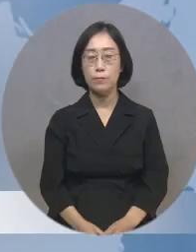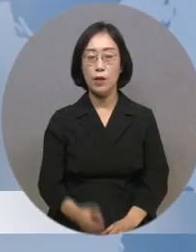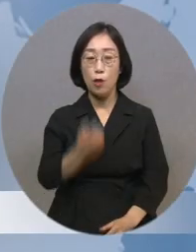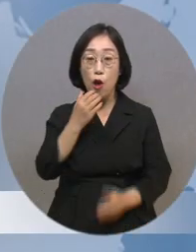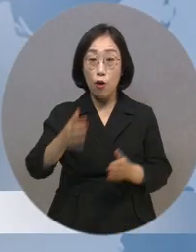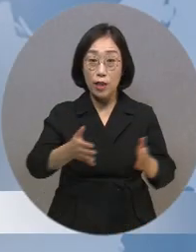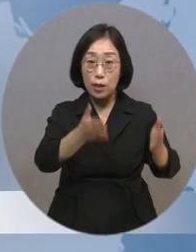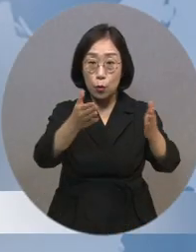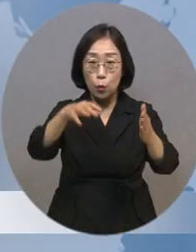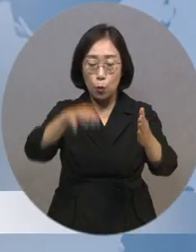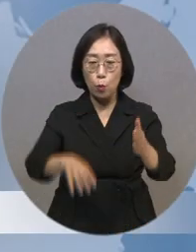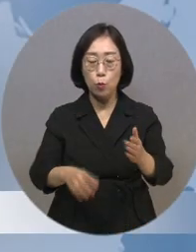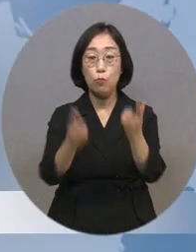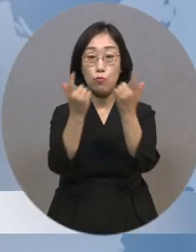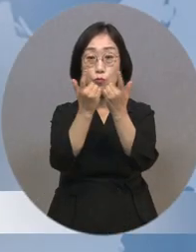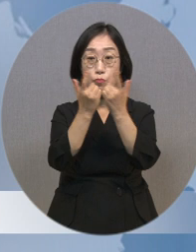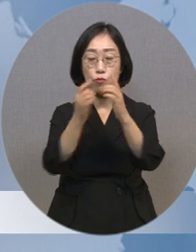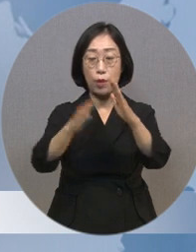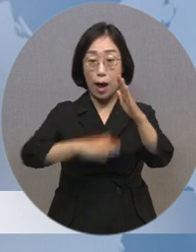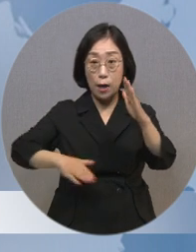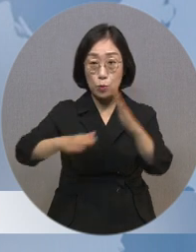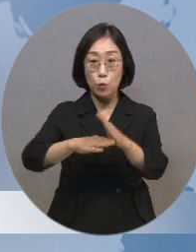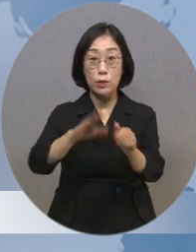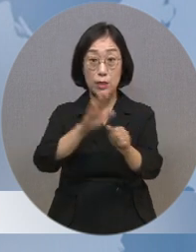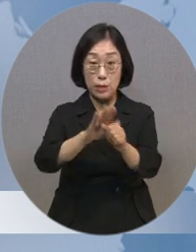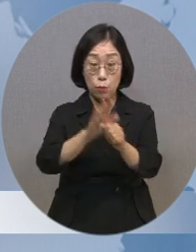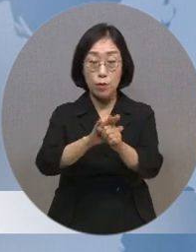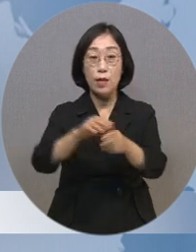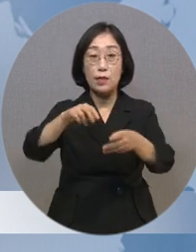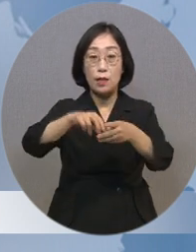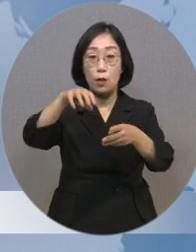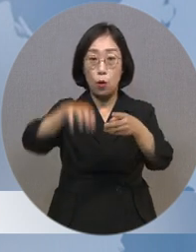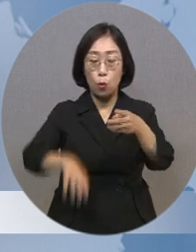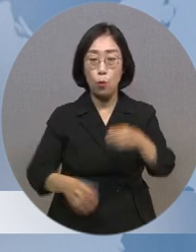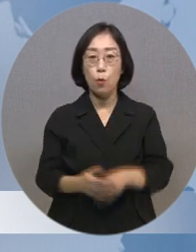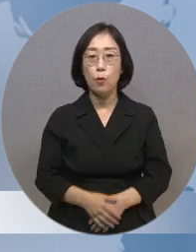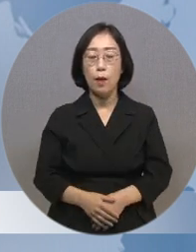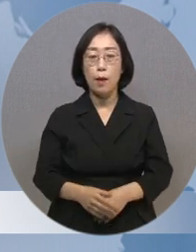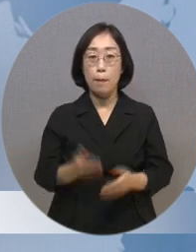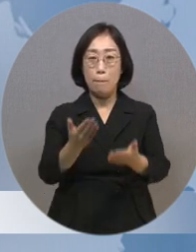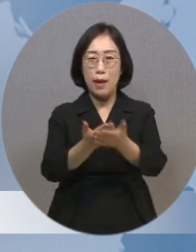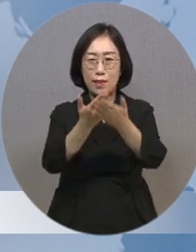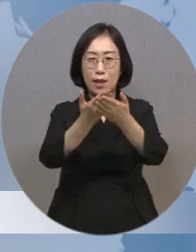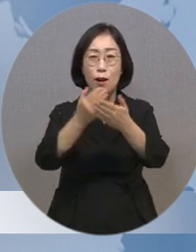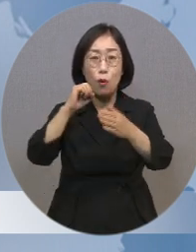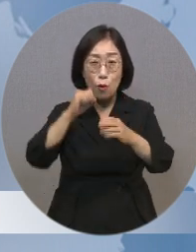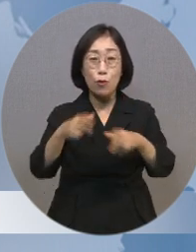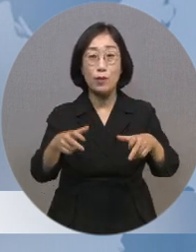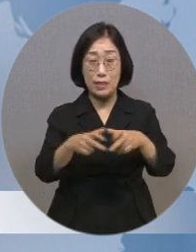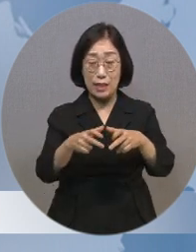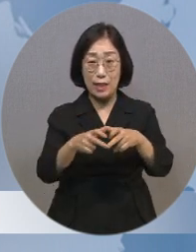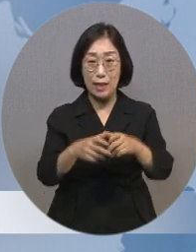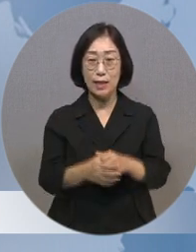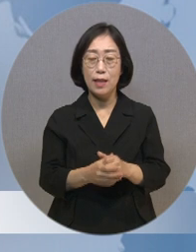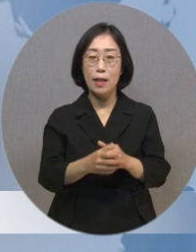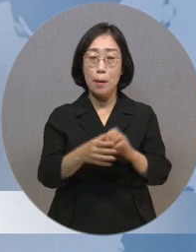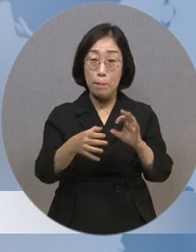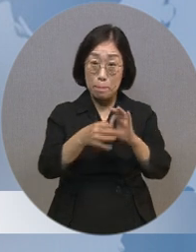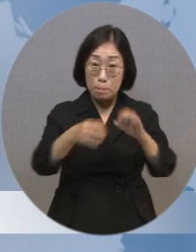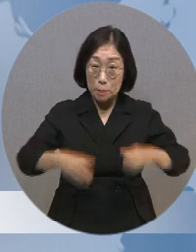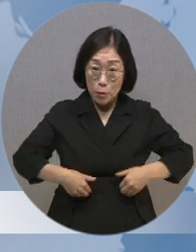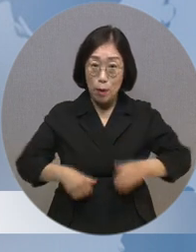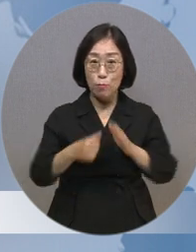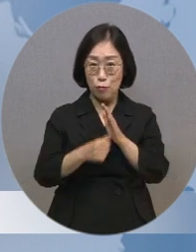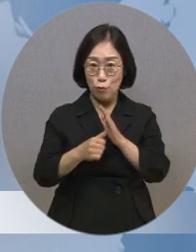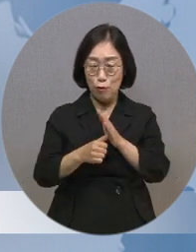경기도와 경기 북부장애인 가족지원센터가 2024년 발달장애인 보조기기 사후관리사 기능경기대회를